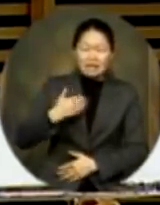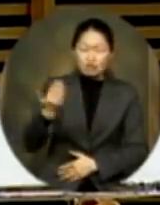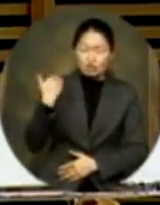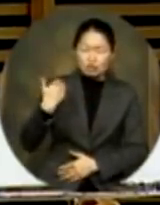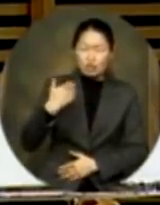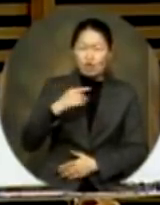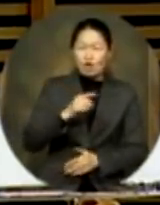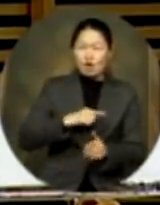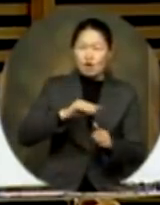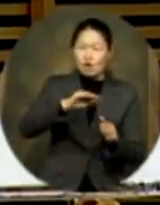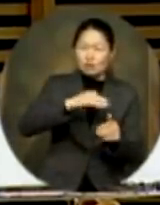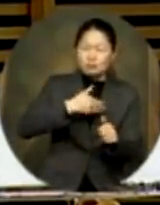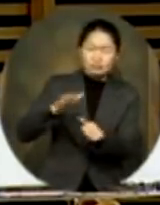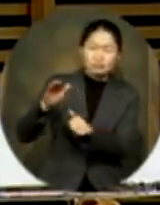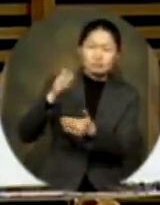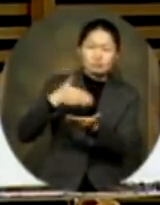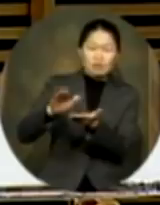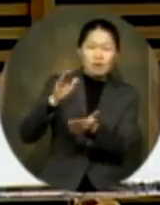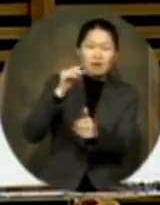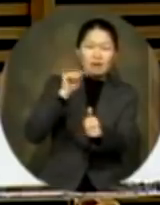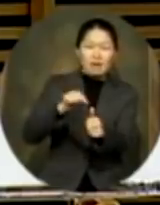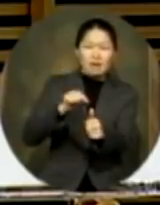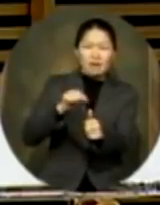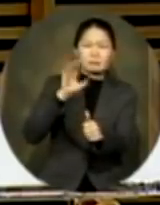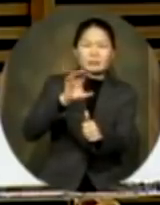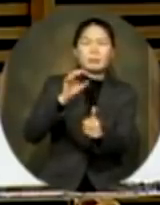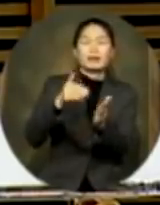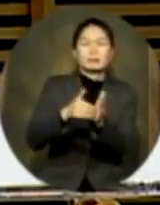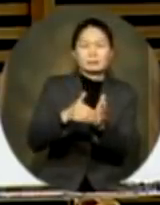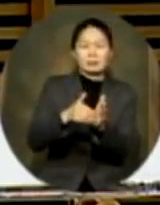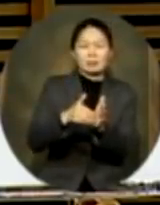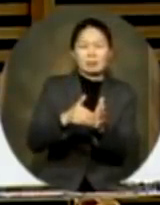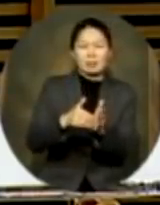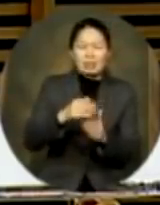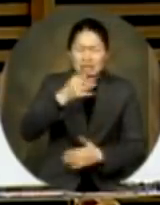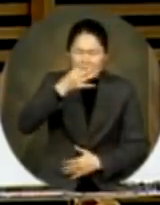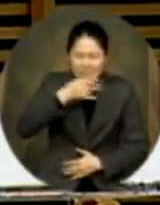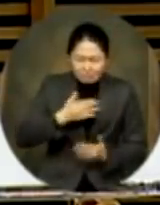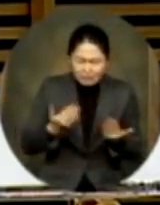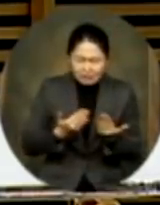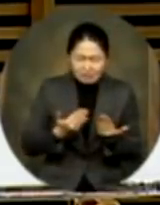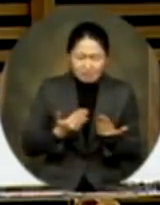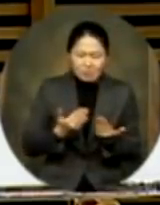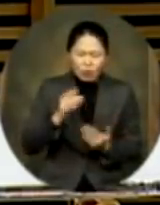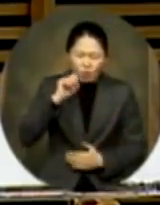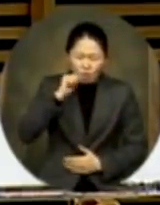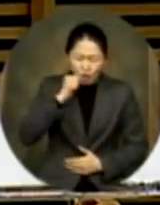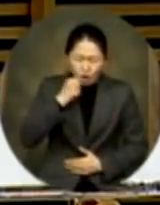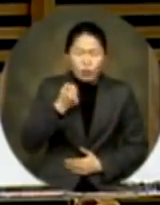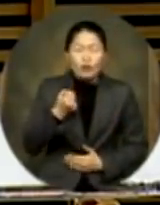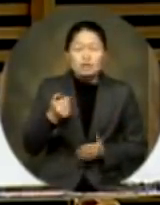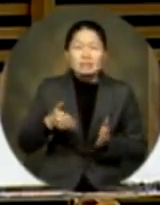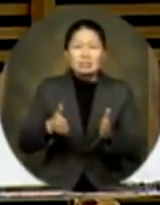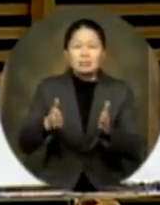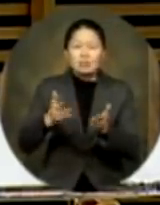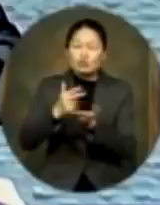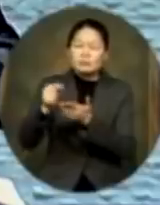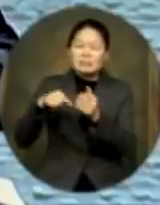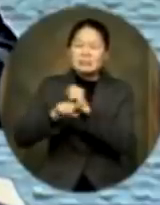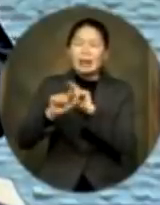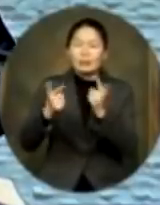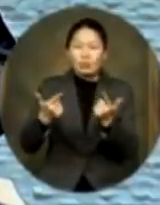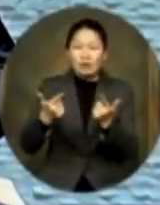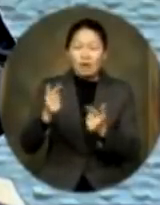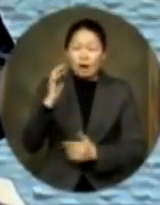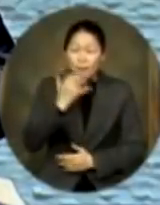라고 책망 하셨습니다 힘든 일 어려운 길은 주님의 뜻이 아닐 거야 선 베드로는